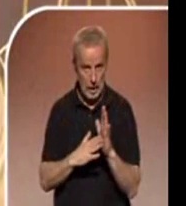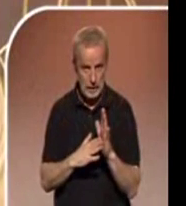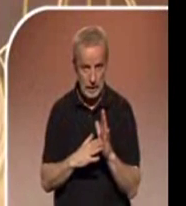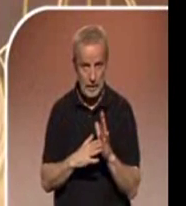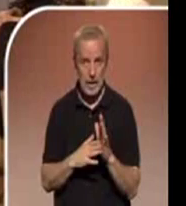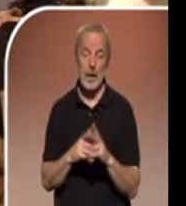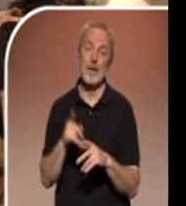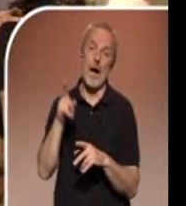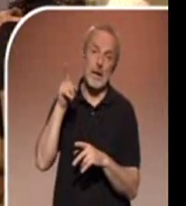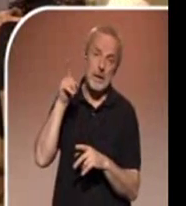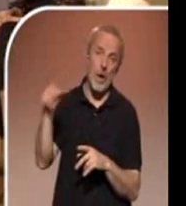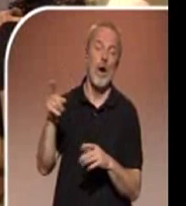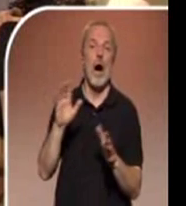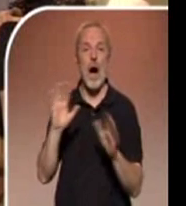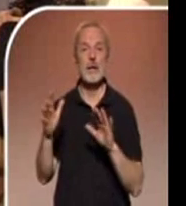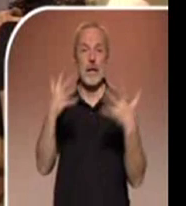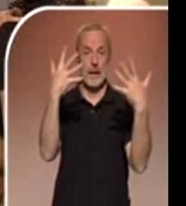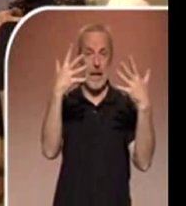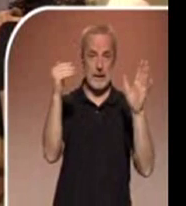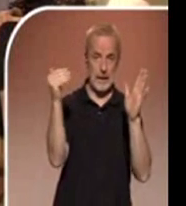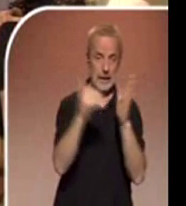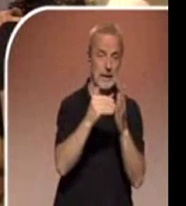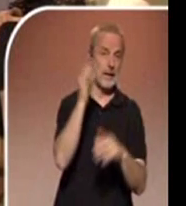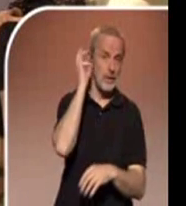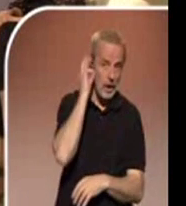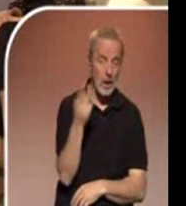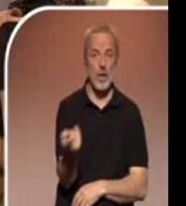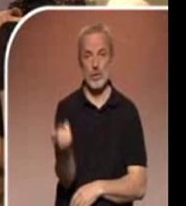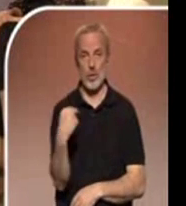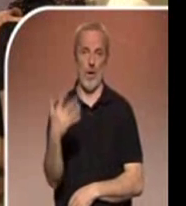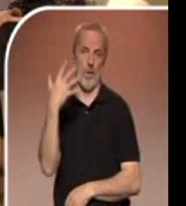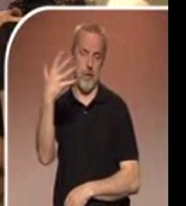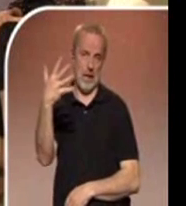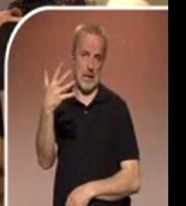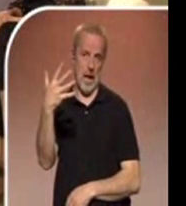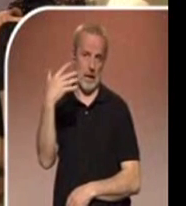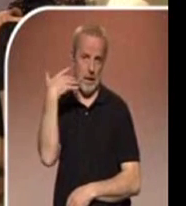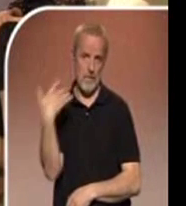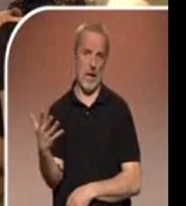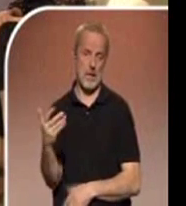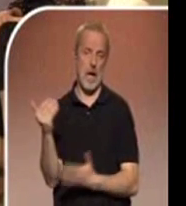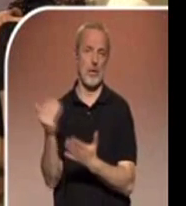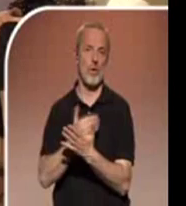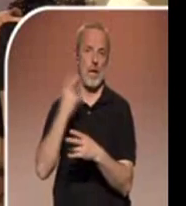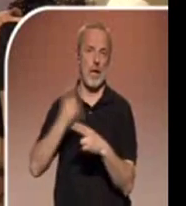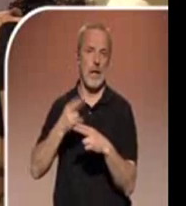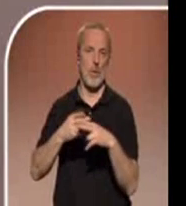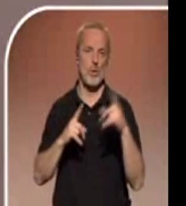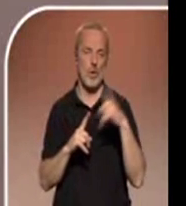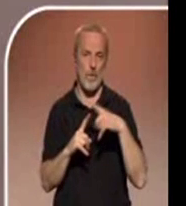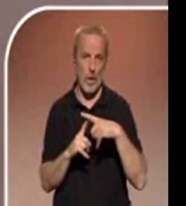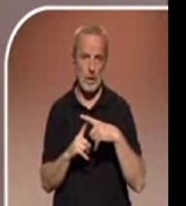o 50 žen z 10 000 na rok, kteří dostanou trombózu. Čili dneska platí,